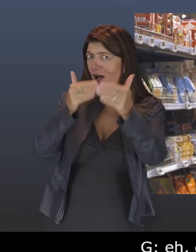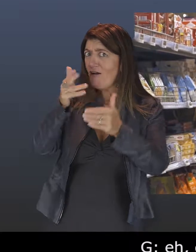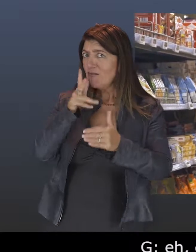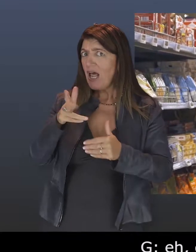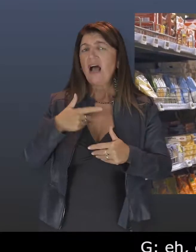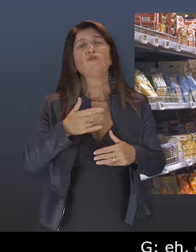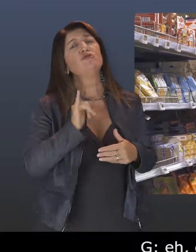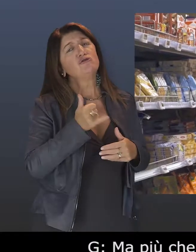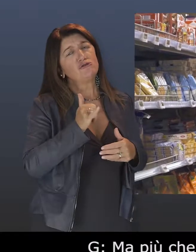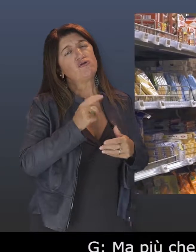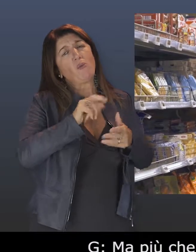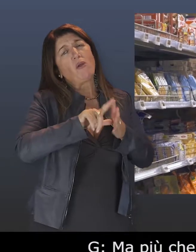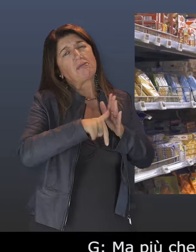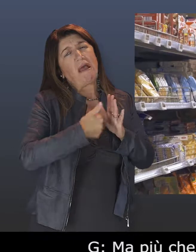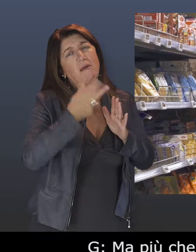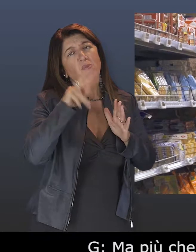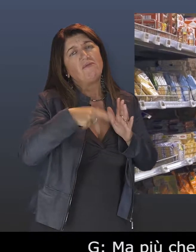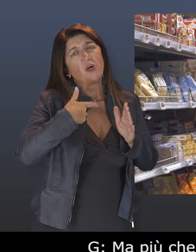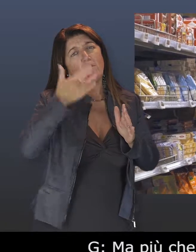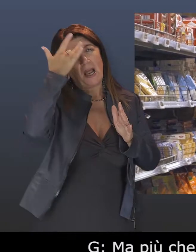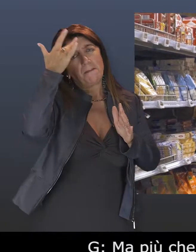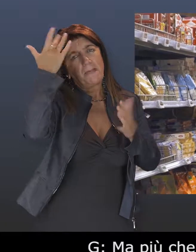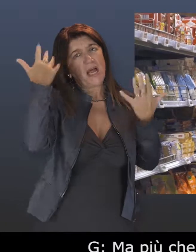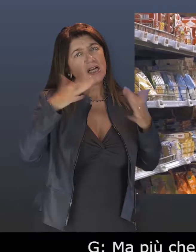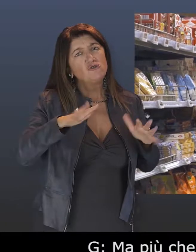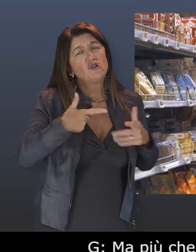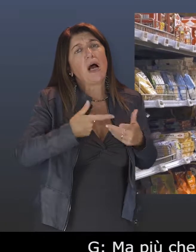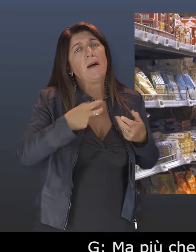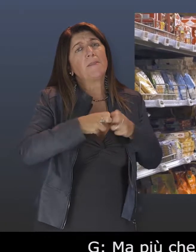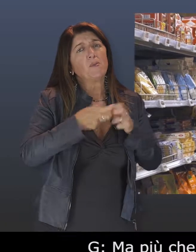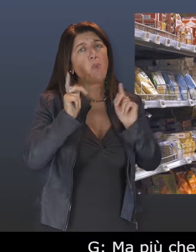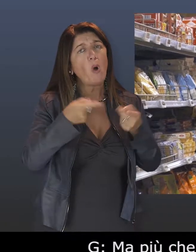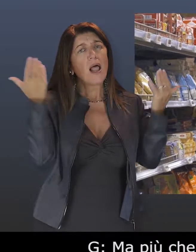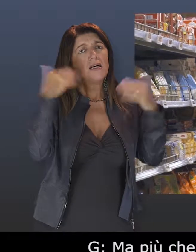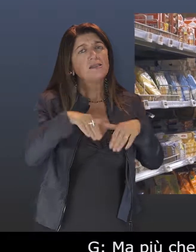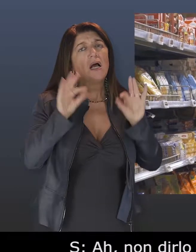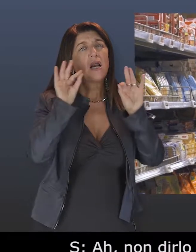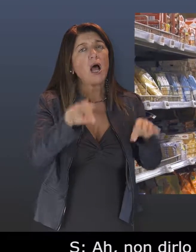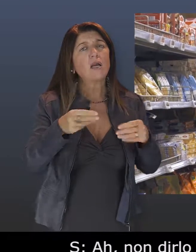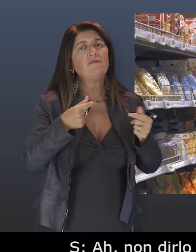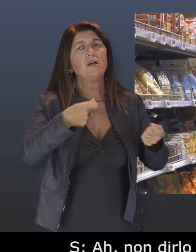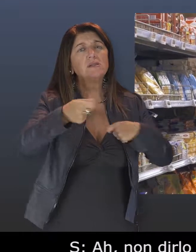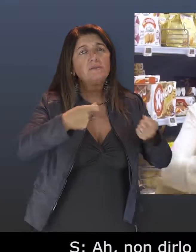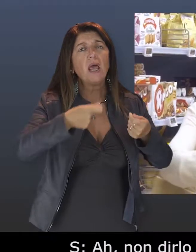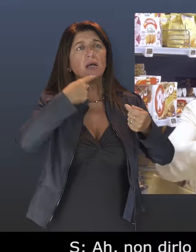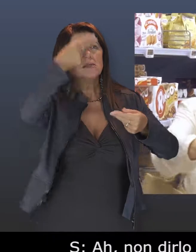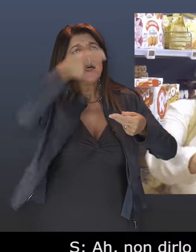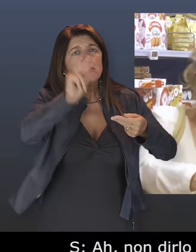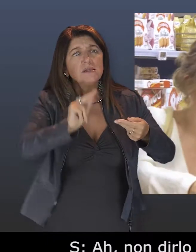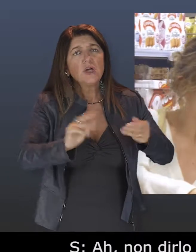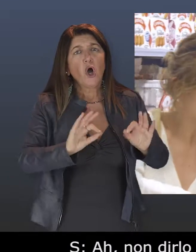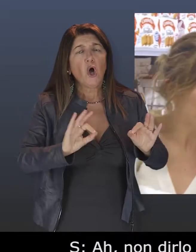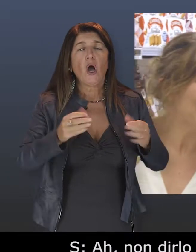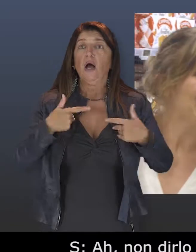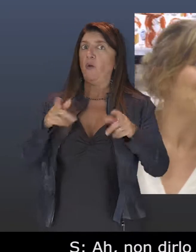tempo, però sto imparando. Ma più che altro è che arrivo a quest'ora della sera, ho talmente tanta fame che non riesco più a gestirmi negli acquisti. Ah, non dirlo a me, ma se non mi facesti la